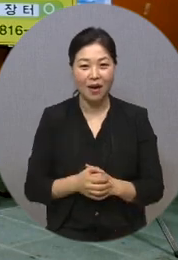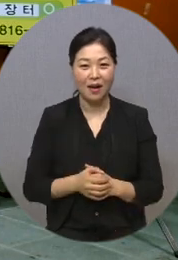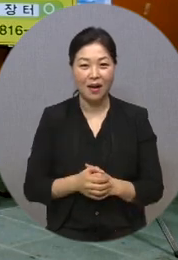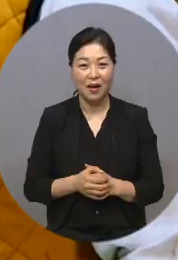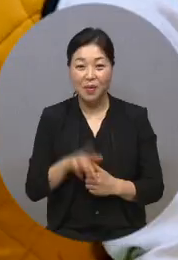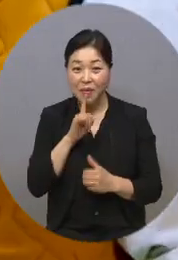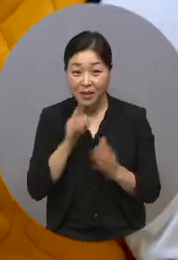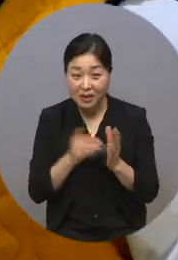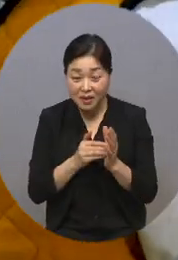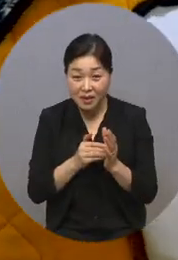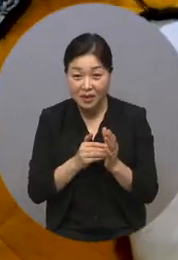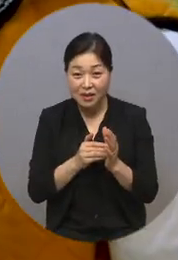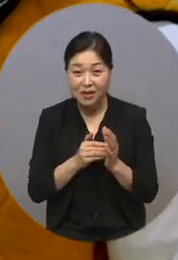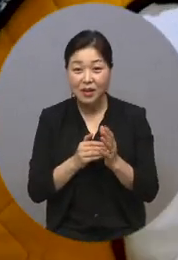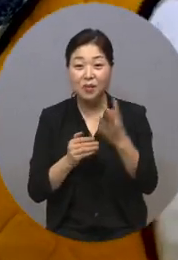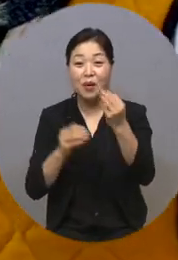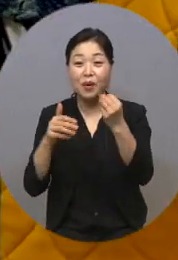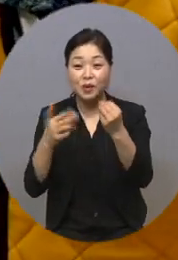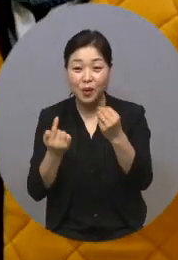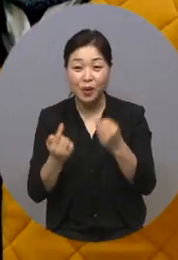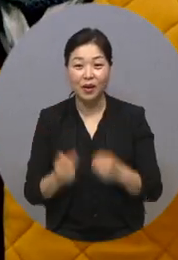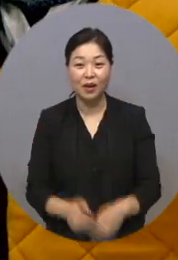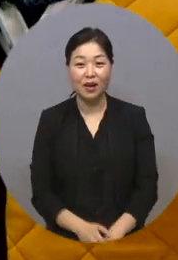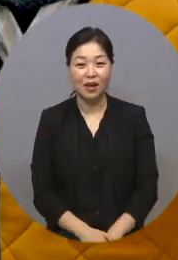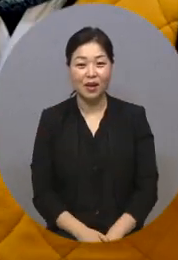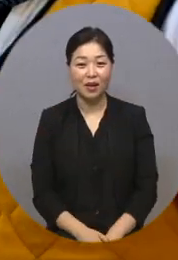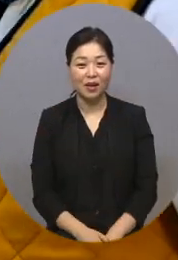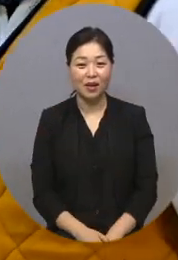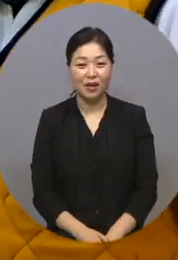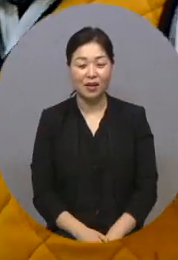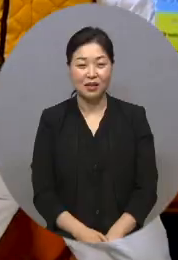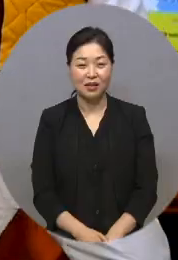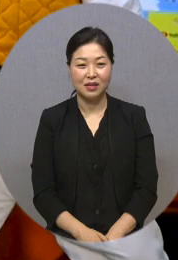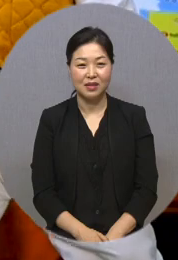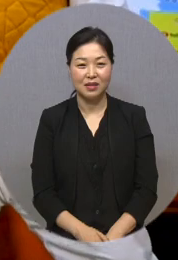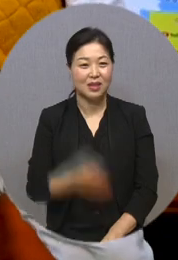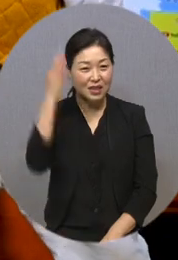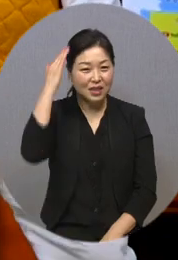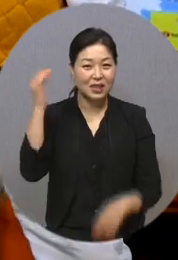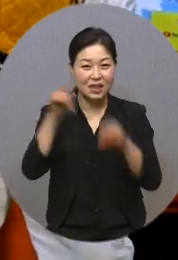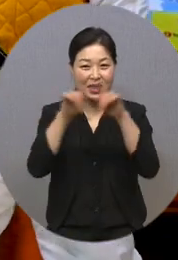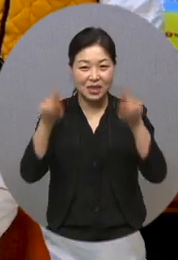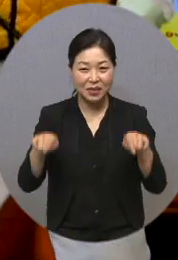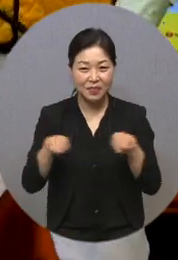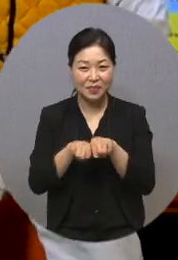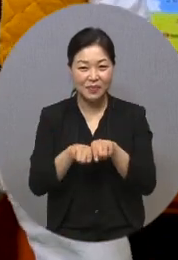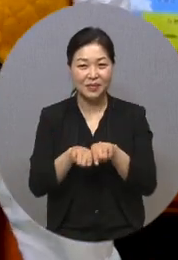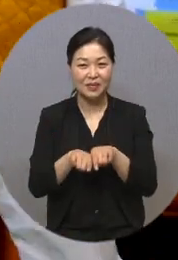끝났습니다. 몇 초야? 몇 초? 이게 나 이게 김에